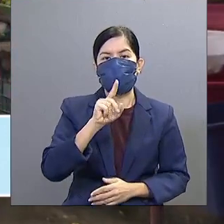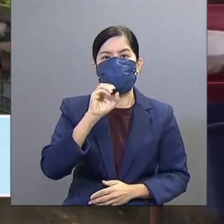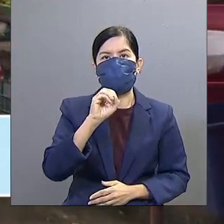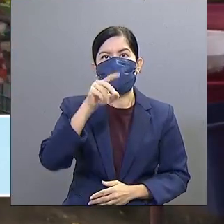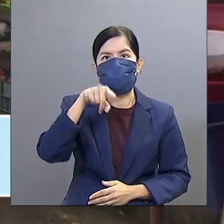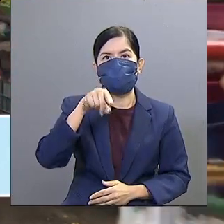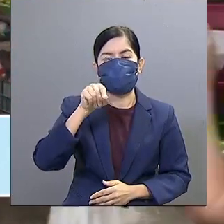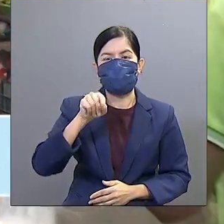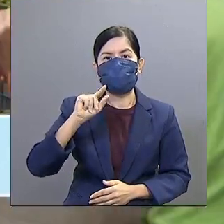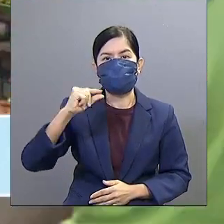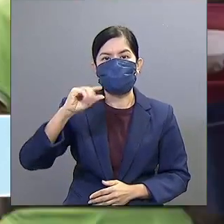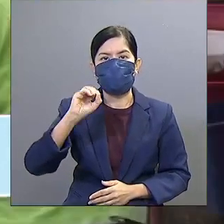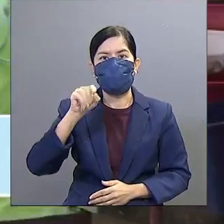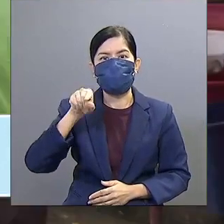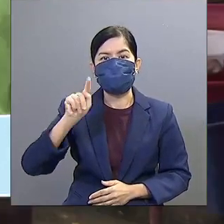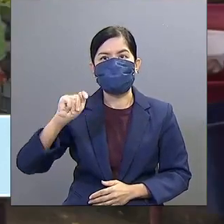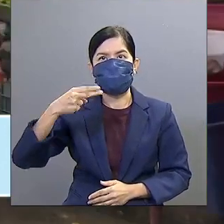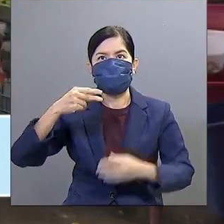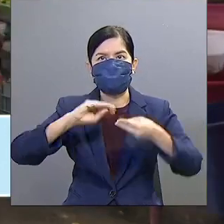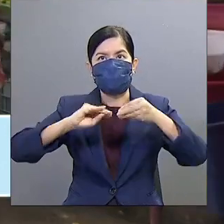www.dop.go.th หรือโทรที่